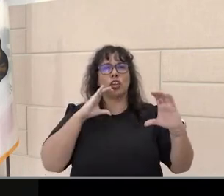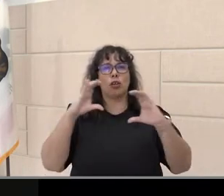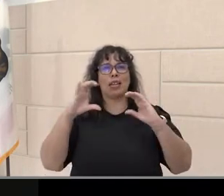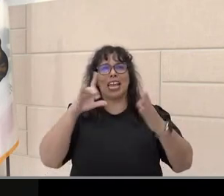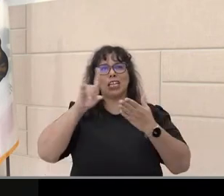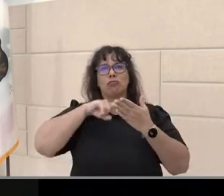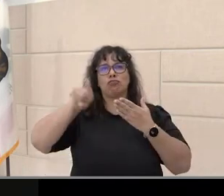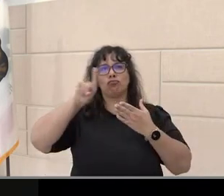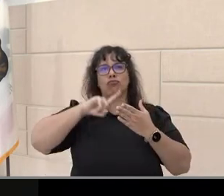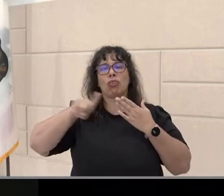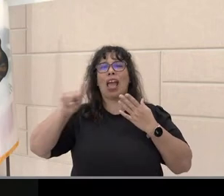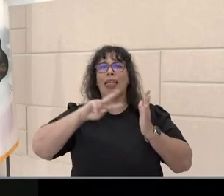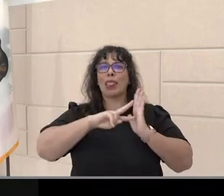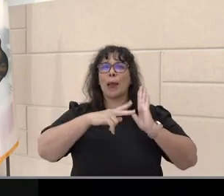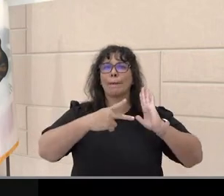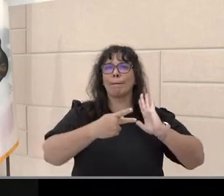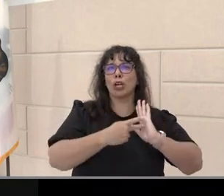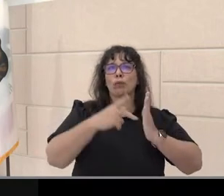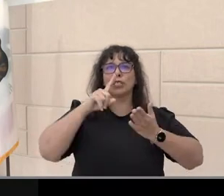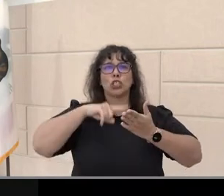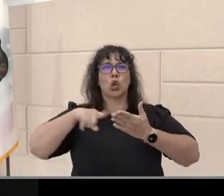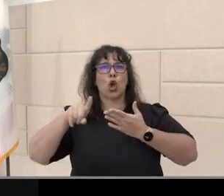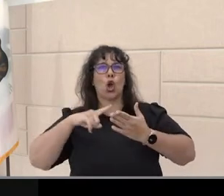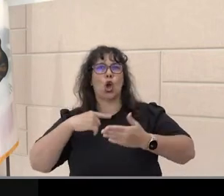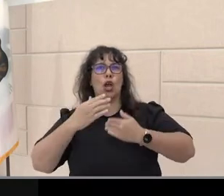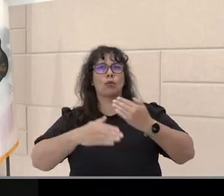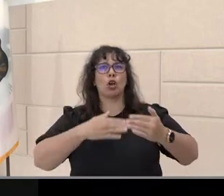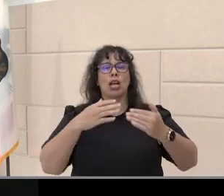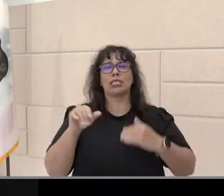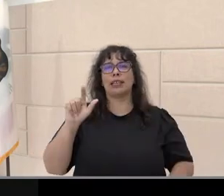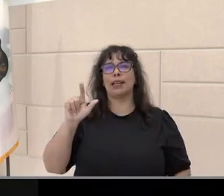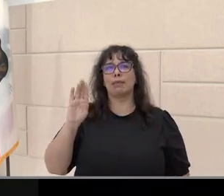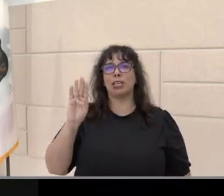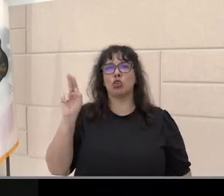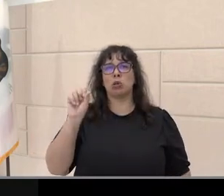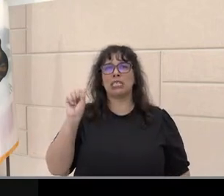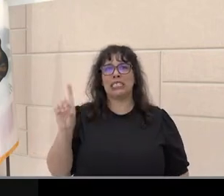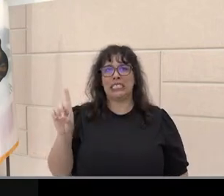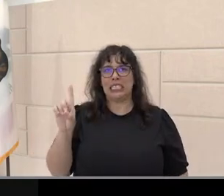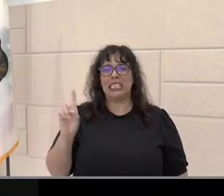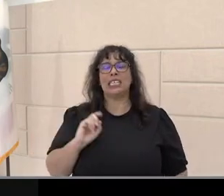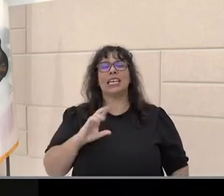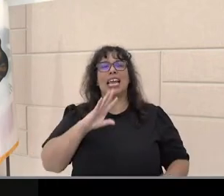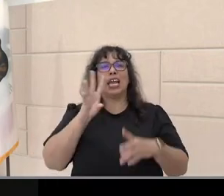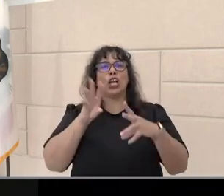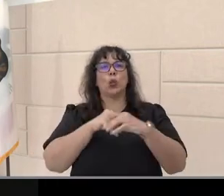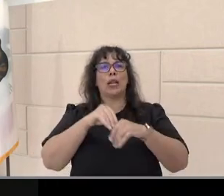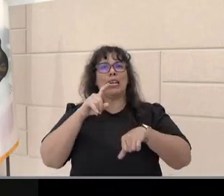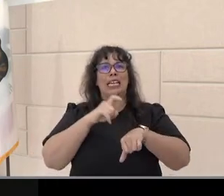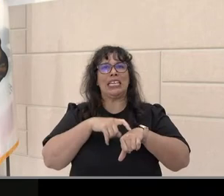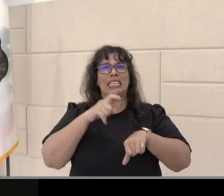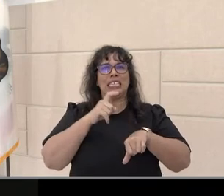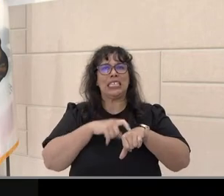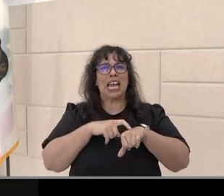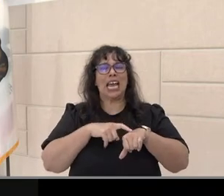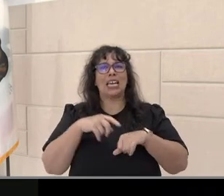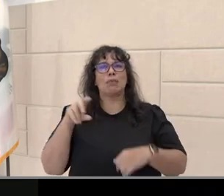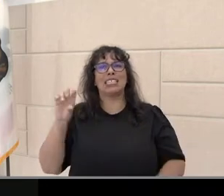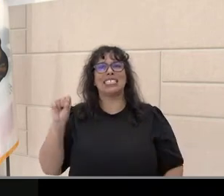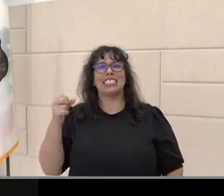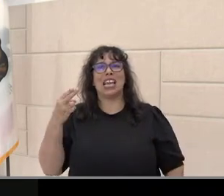យើងបានធ្វើការតាមដានពីរបាយការណ៍ទាក់ទងនឹងកម្មវិធីសិក្សារបស់ទីក្រុងឡុងបិ